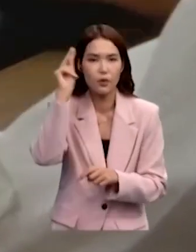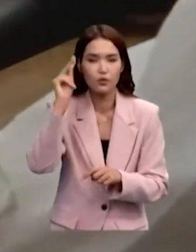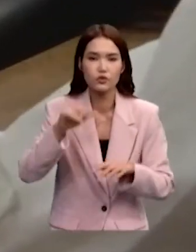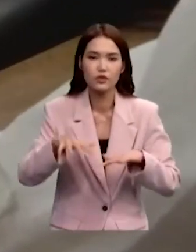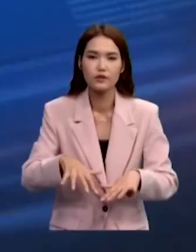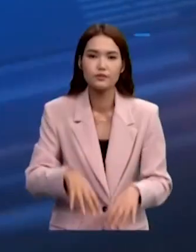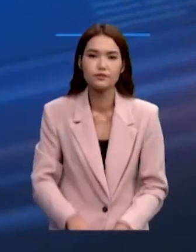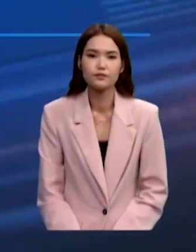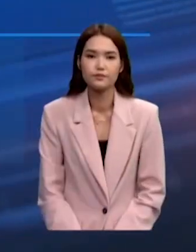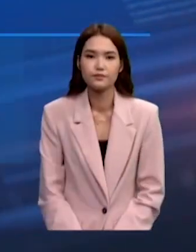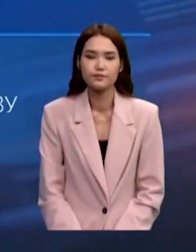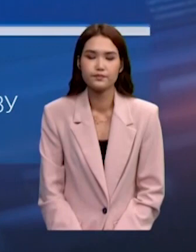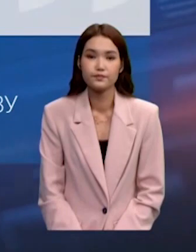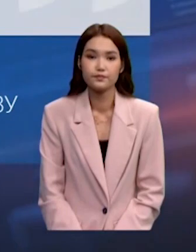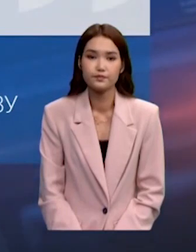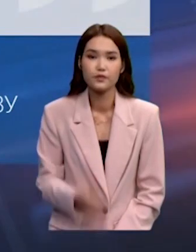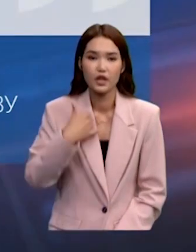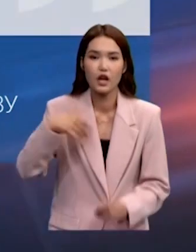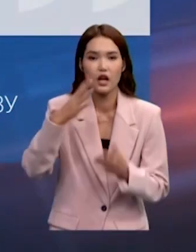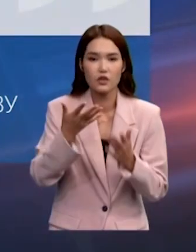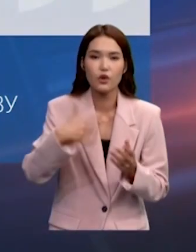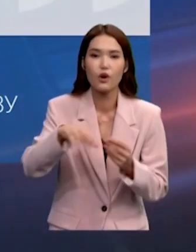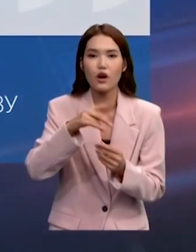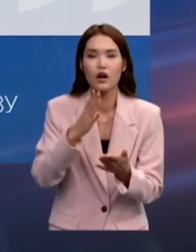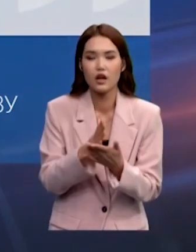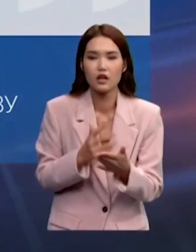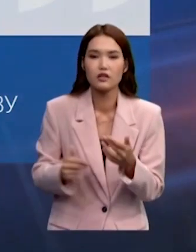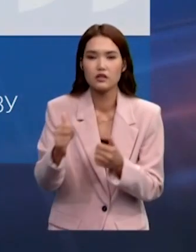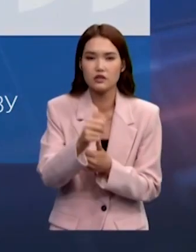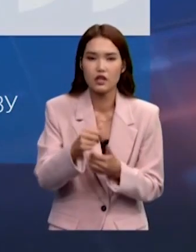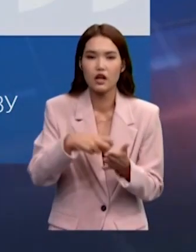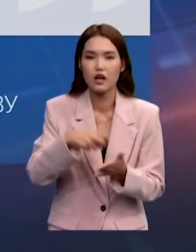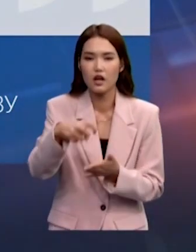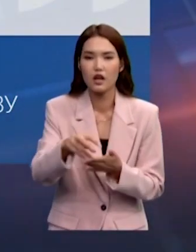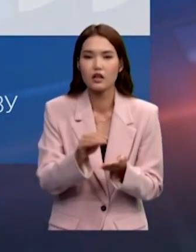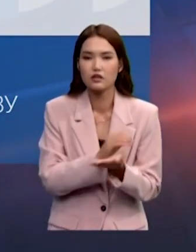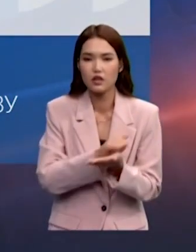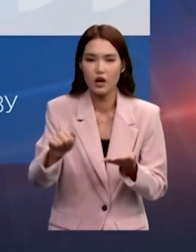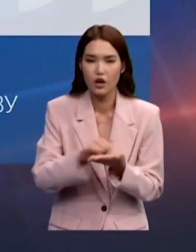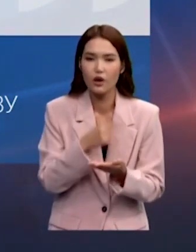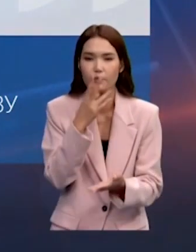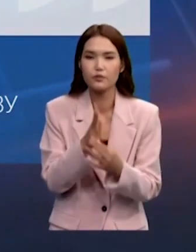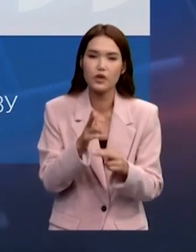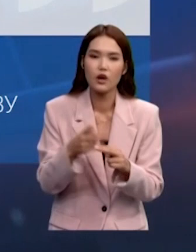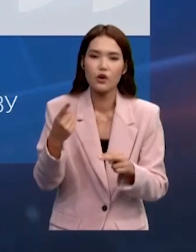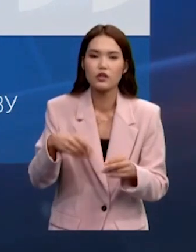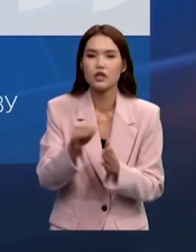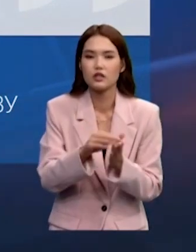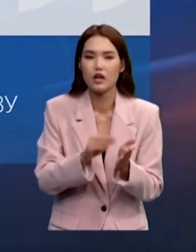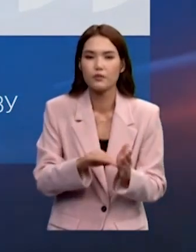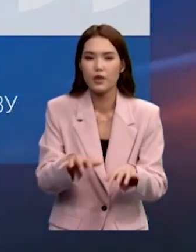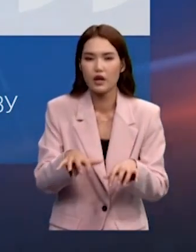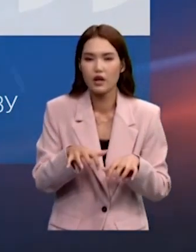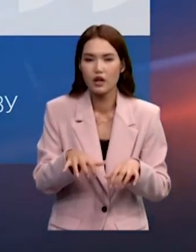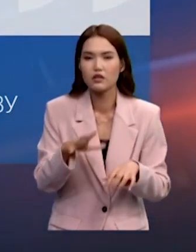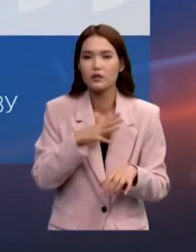заведения. Если все, что у нас есть перед собой, это письменный документ, то невероятно трудно доказать, что он написан машиной,